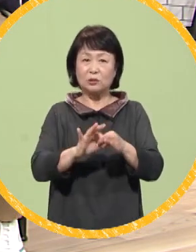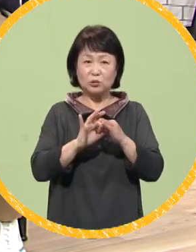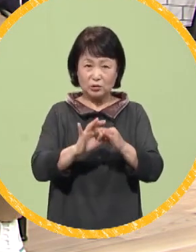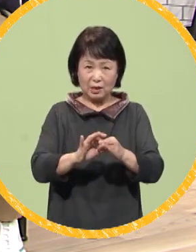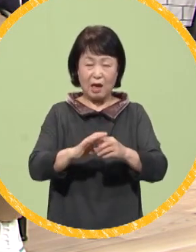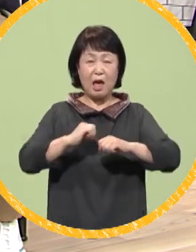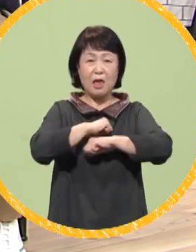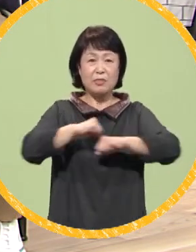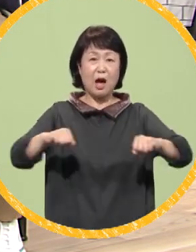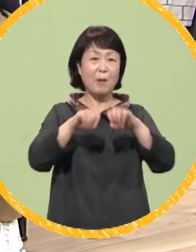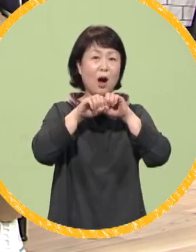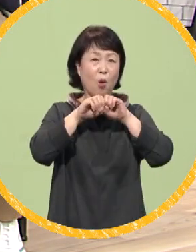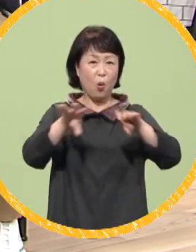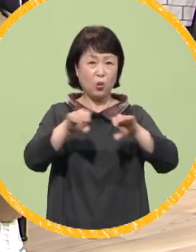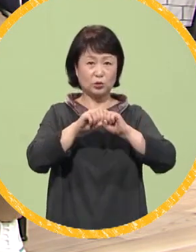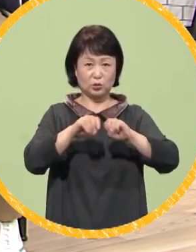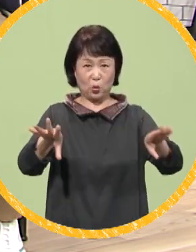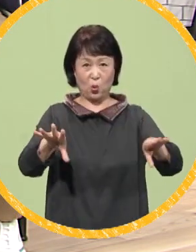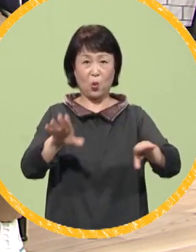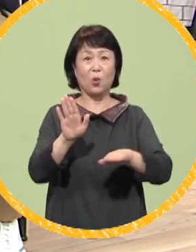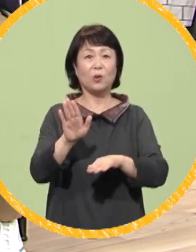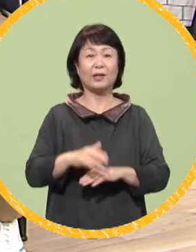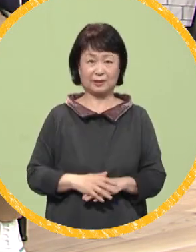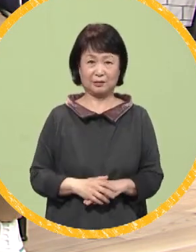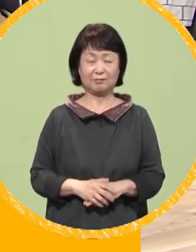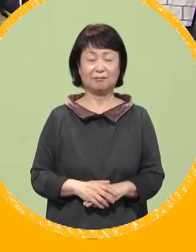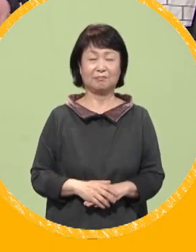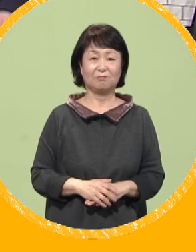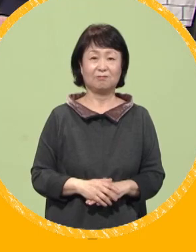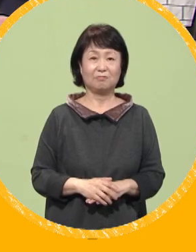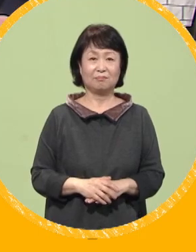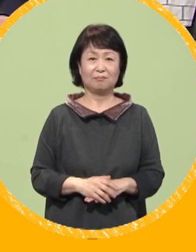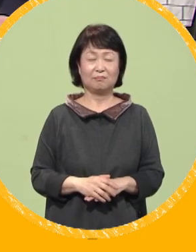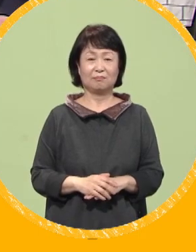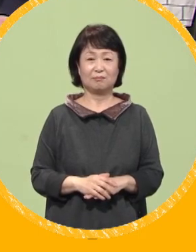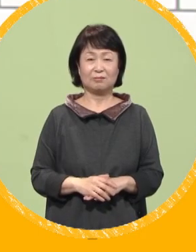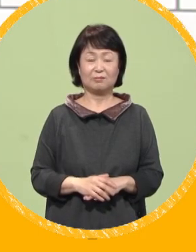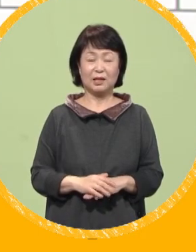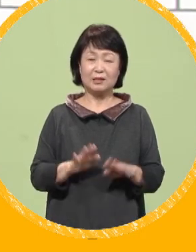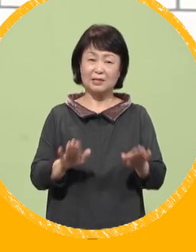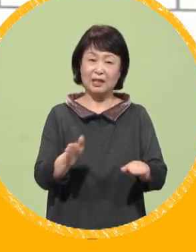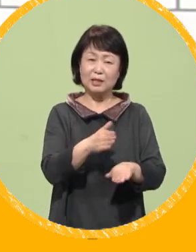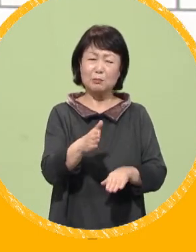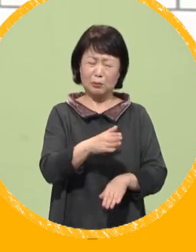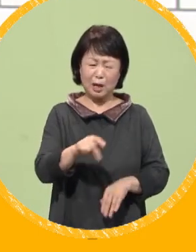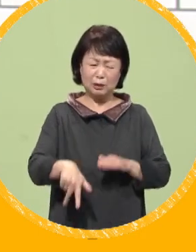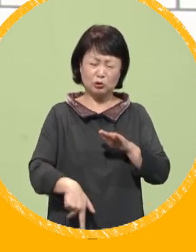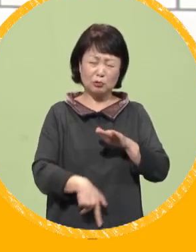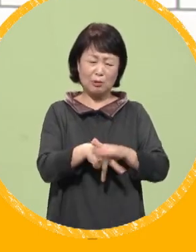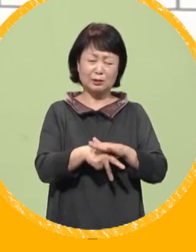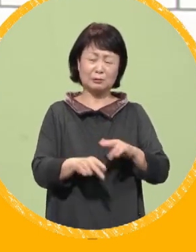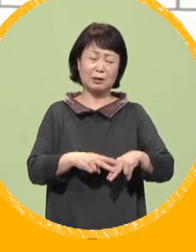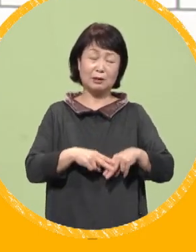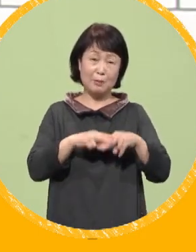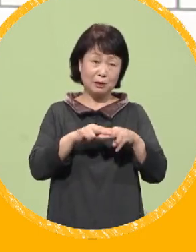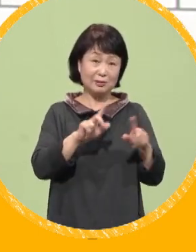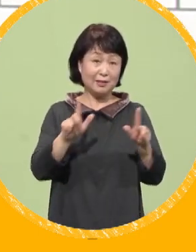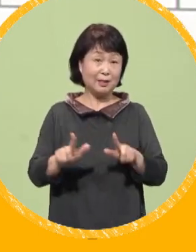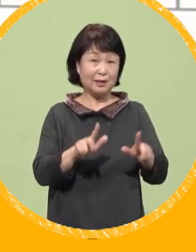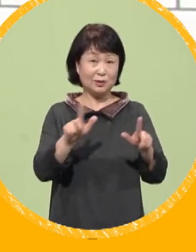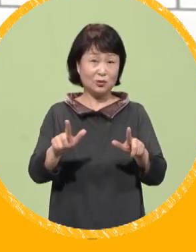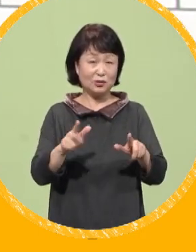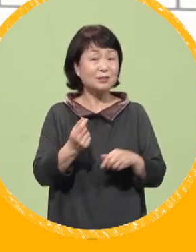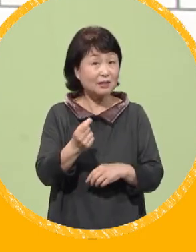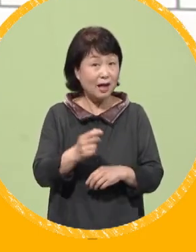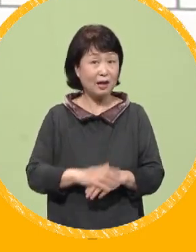お送りしないと思いますなんですけれどもまあね最近をストレスの溜まる生活ですけどなあ